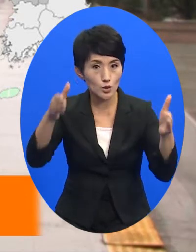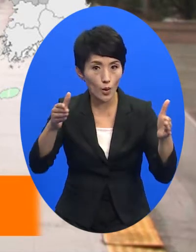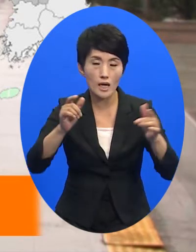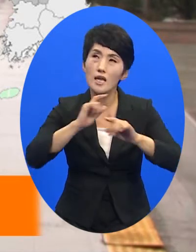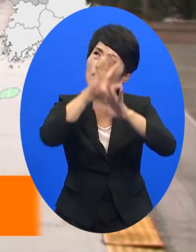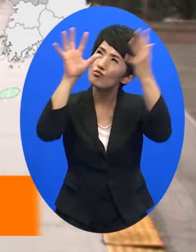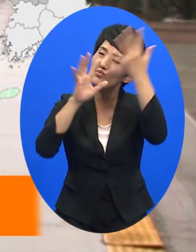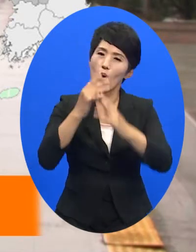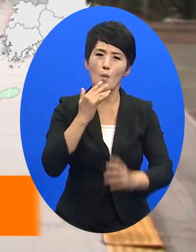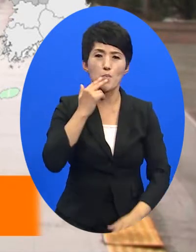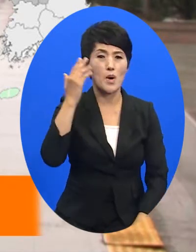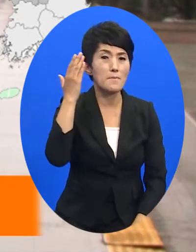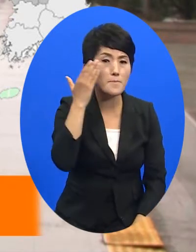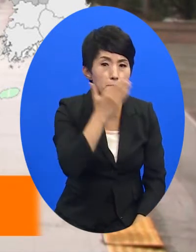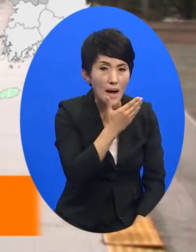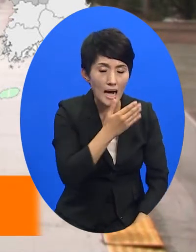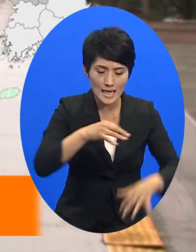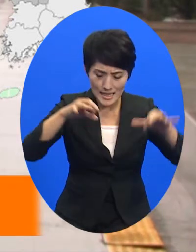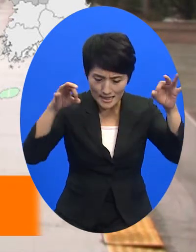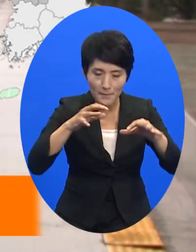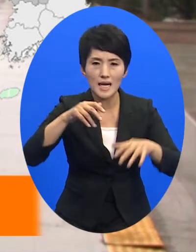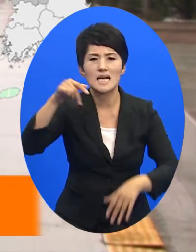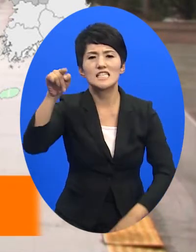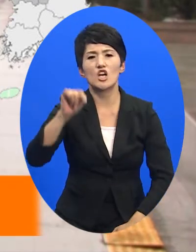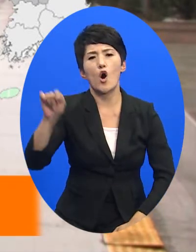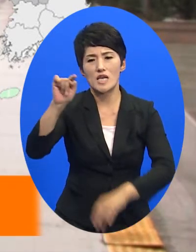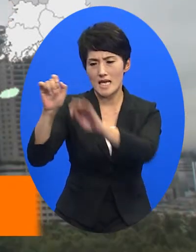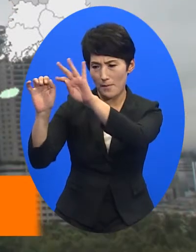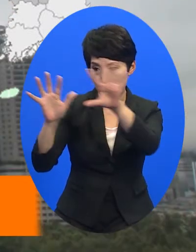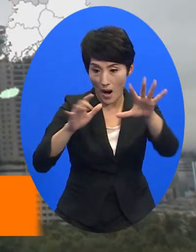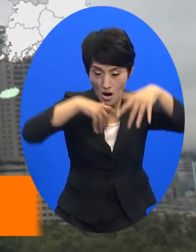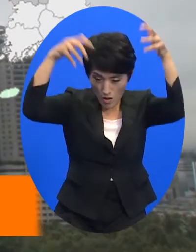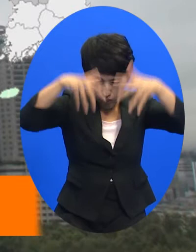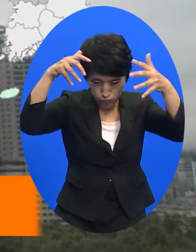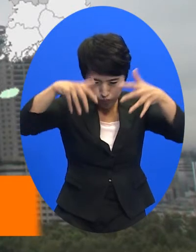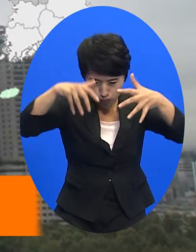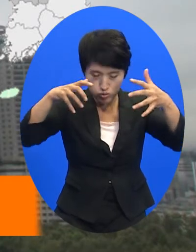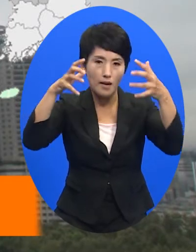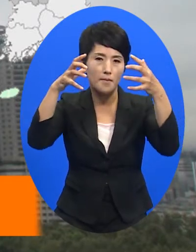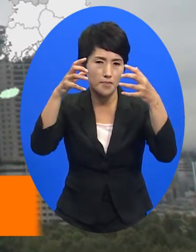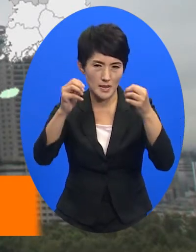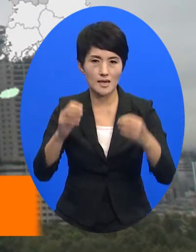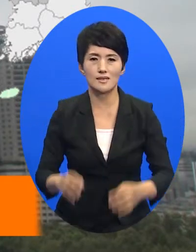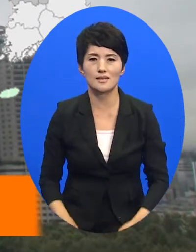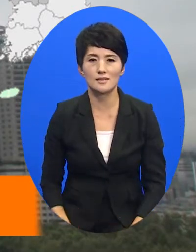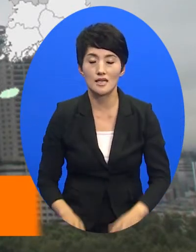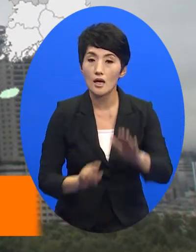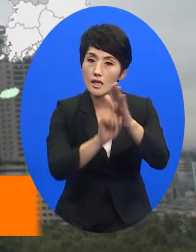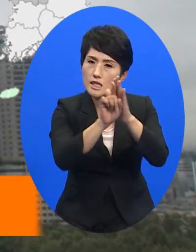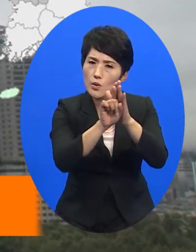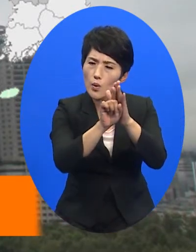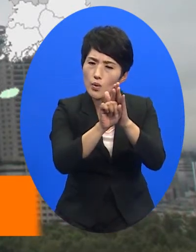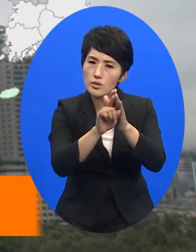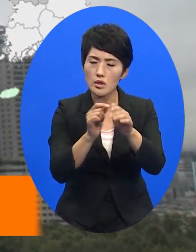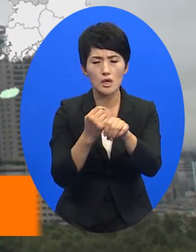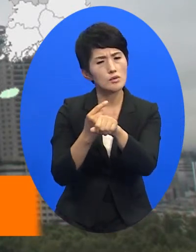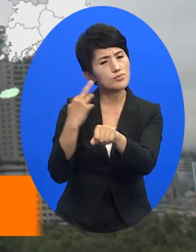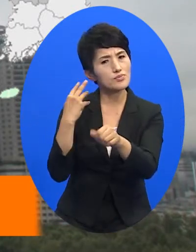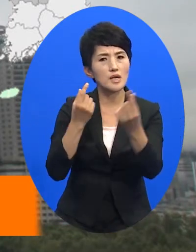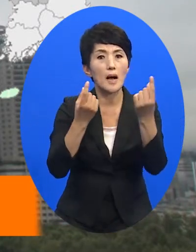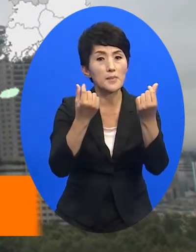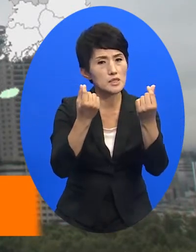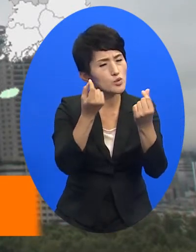맑은 날이 되겠지만 일시적으로 저기압의 영향을 받아 많은 비가 올 때가 있겠는데요. 기온은 평년과